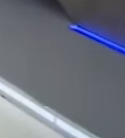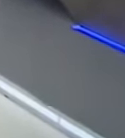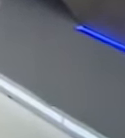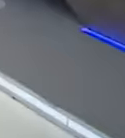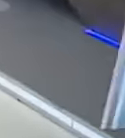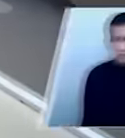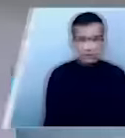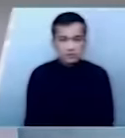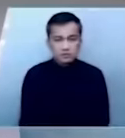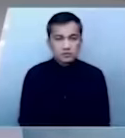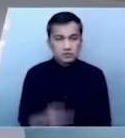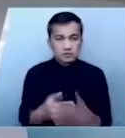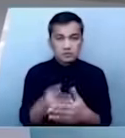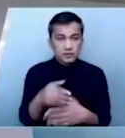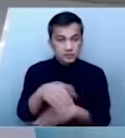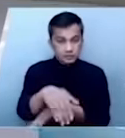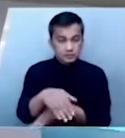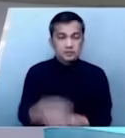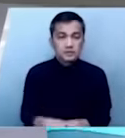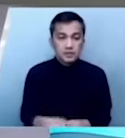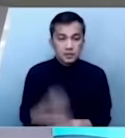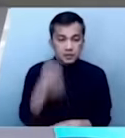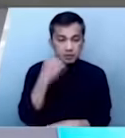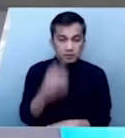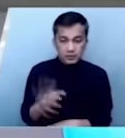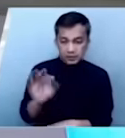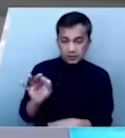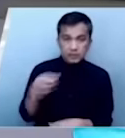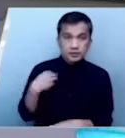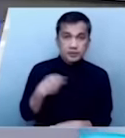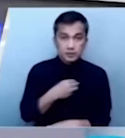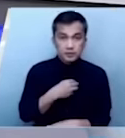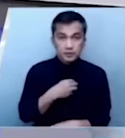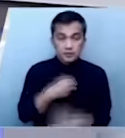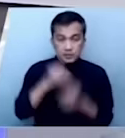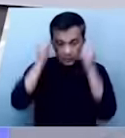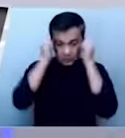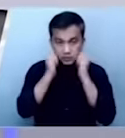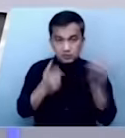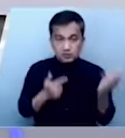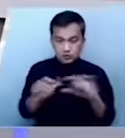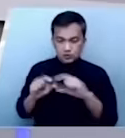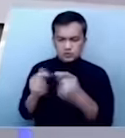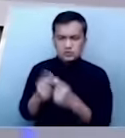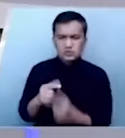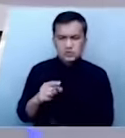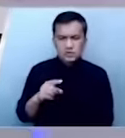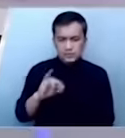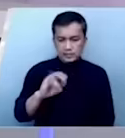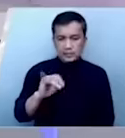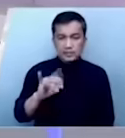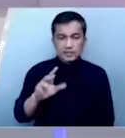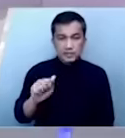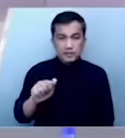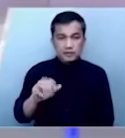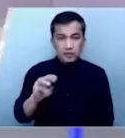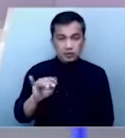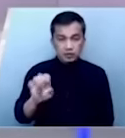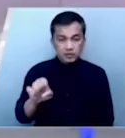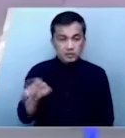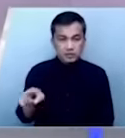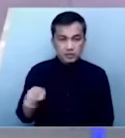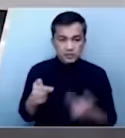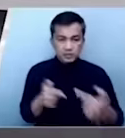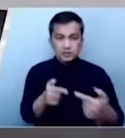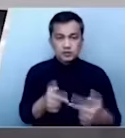Magandang hapon po. Patay ang siyam na miyembro umano ng teroristang grupong Dawla Islamia Malte sa enkwentro sa Lanao del